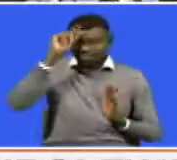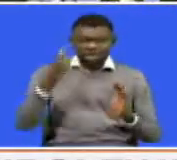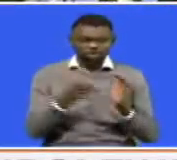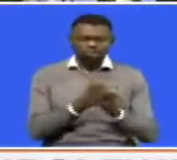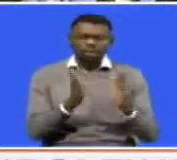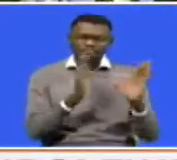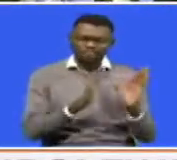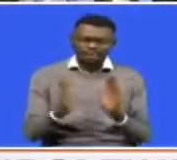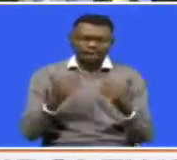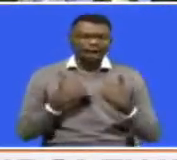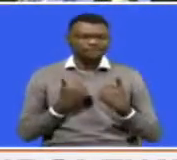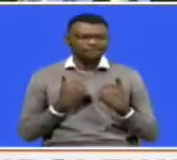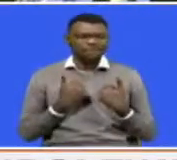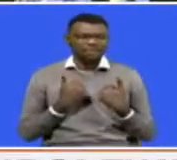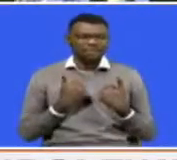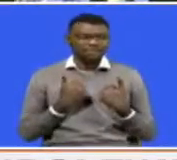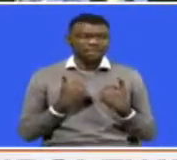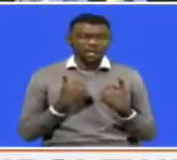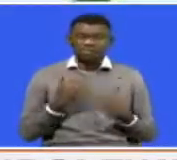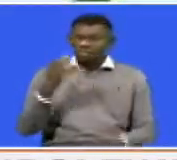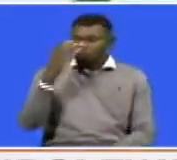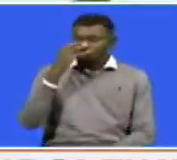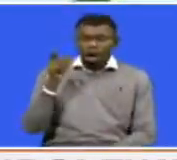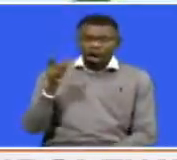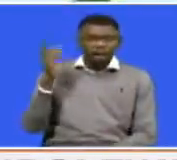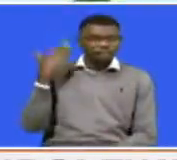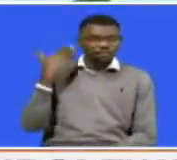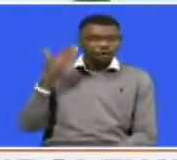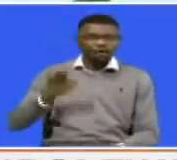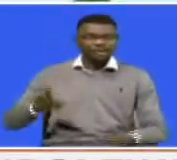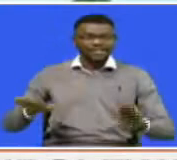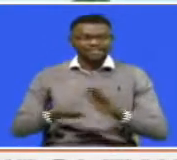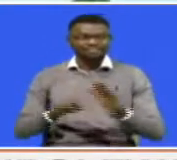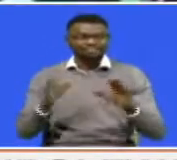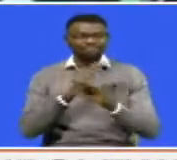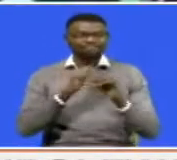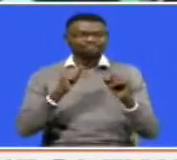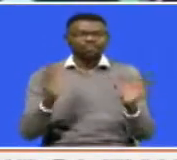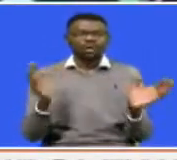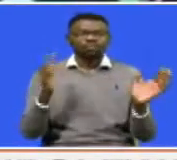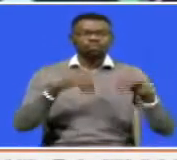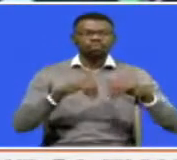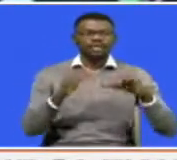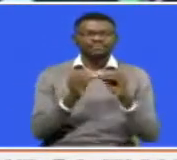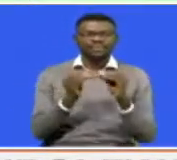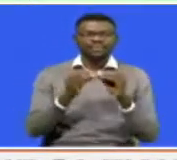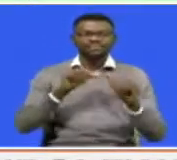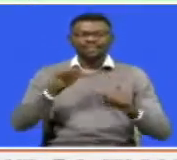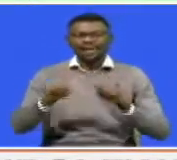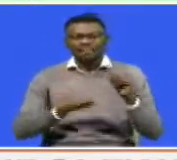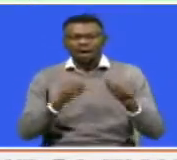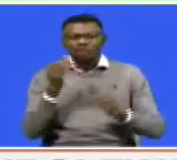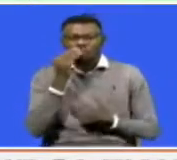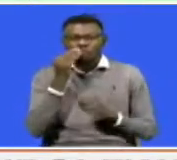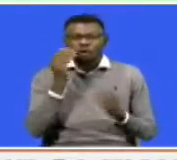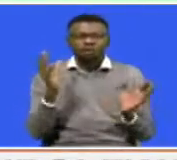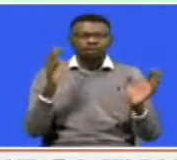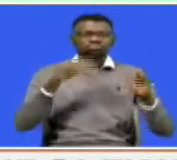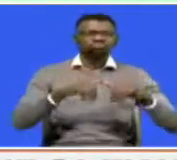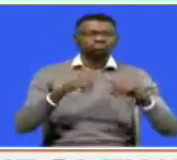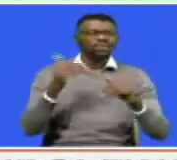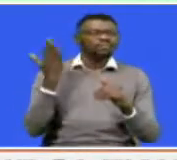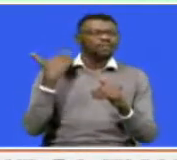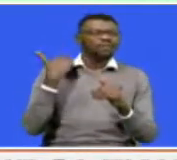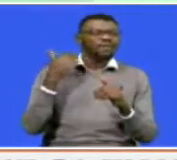mipango ya kuondoa marufuku. William Ruto wakati huo akiwa naibu rais kwenye kongamano kuhusu ubora wa vyakula kibiolojia